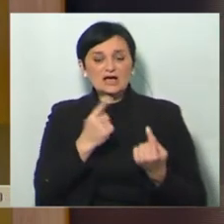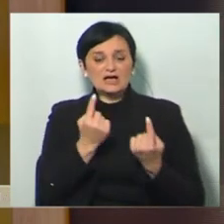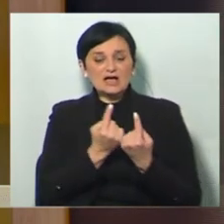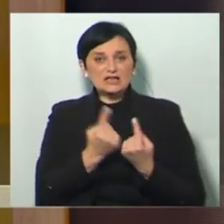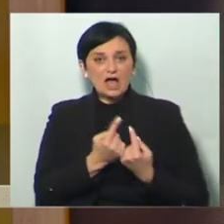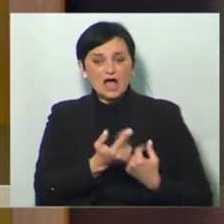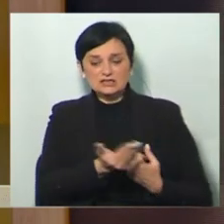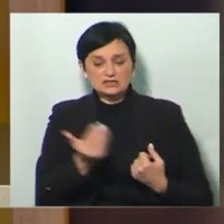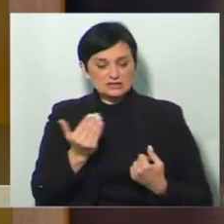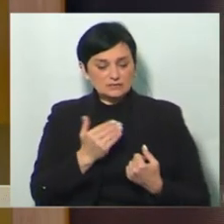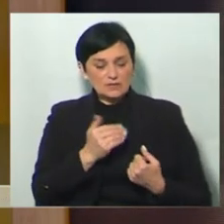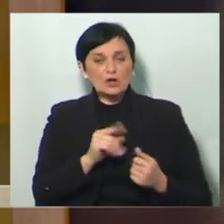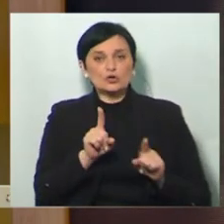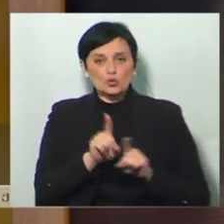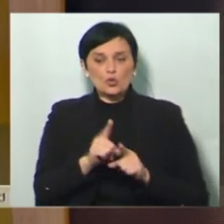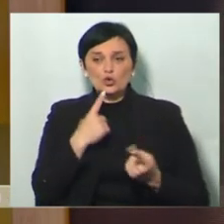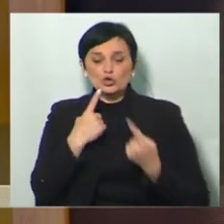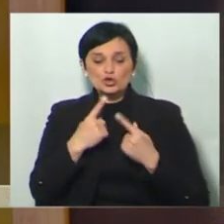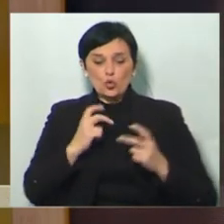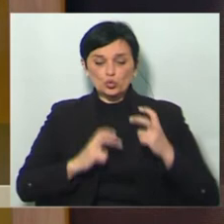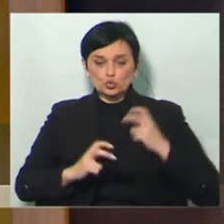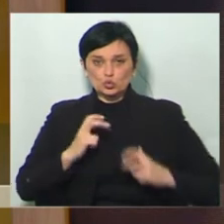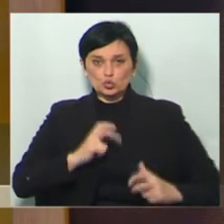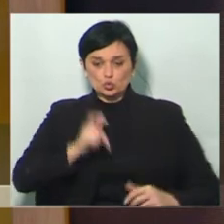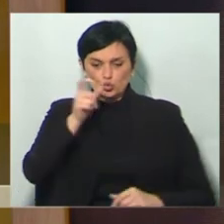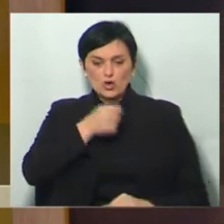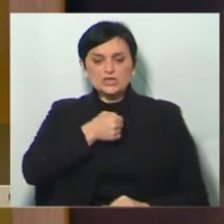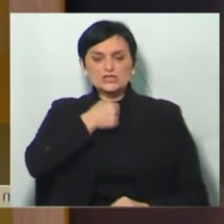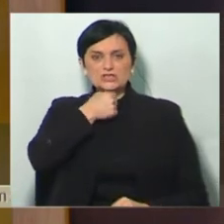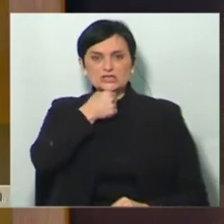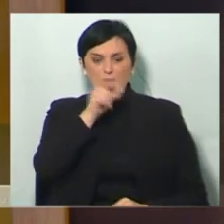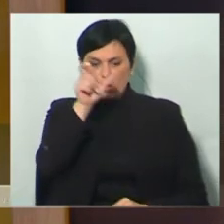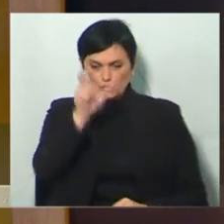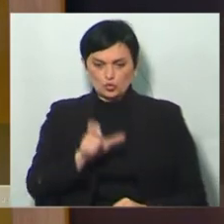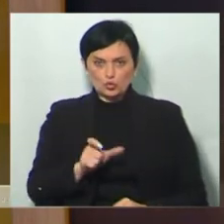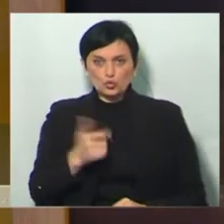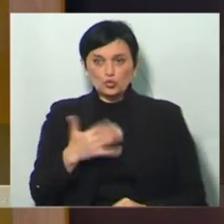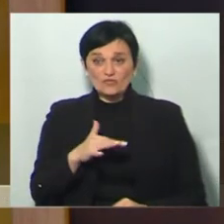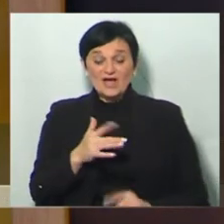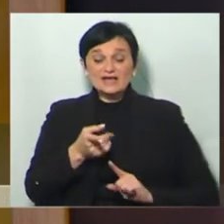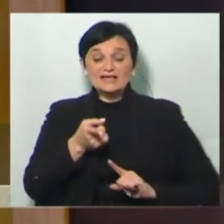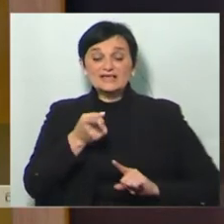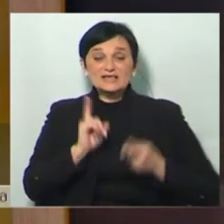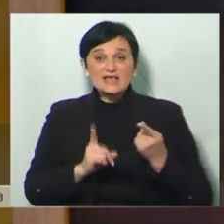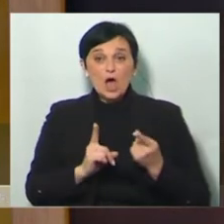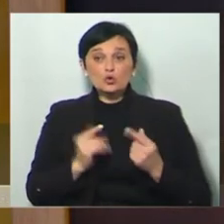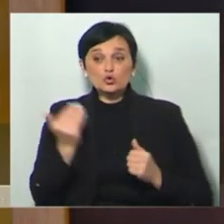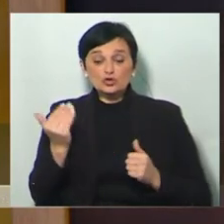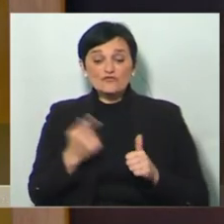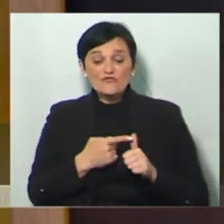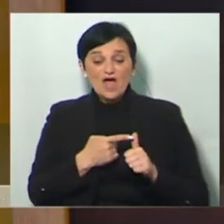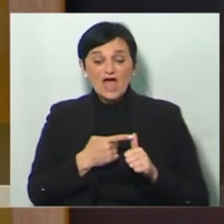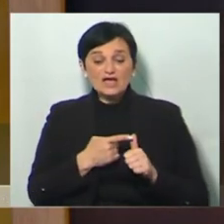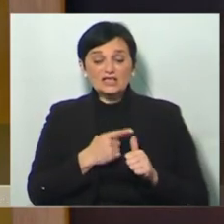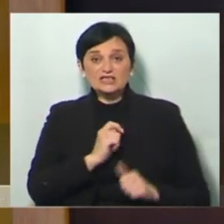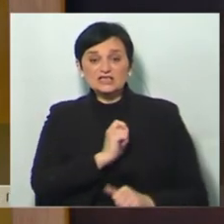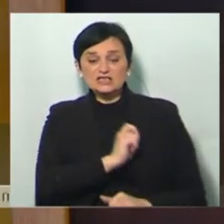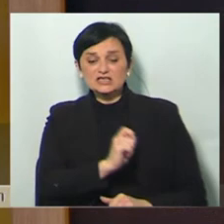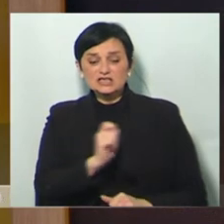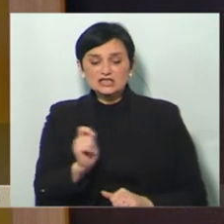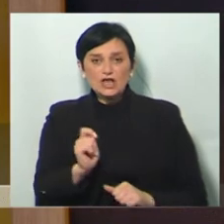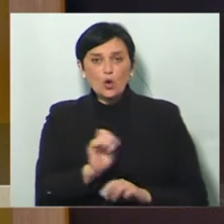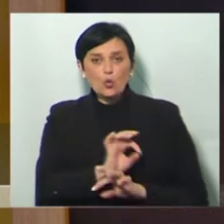მისი. Ამაზე საუბრობს უკვე სტუდენტი, ზრდასრული ადამიანი. Ანუ რეალურად თქვენ დაასახელეთ